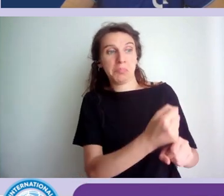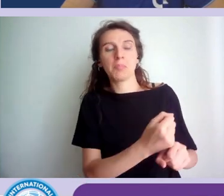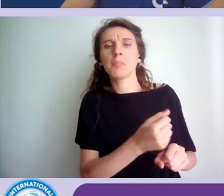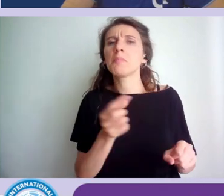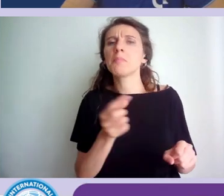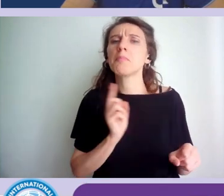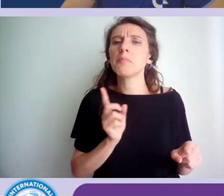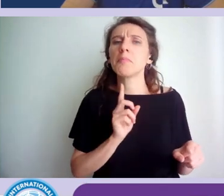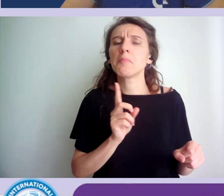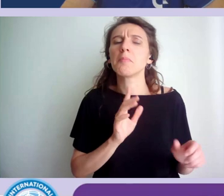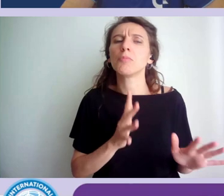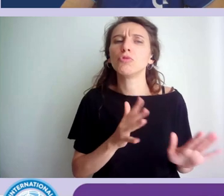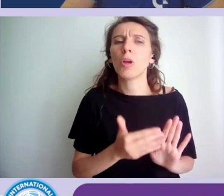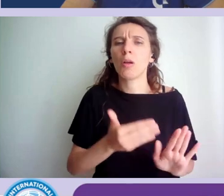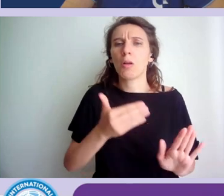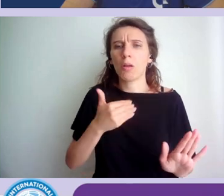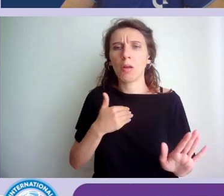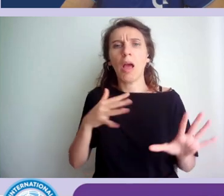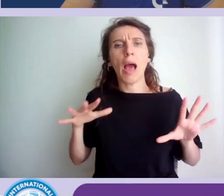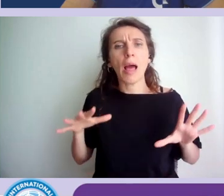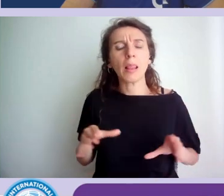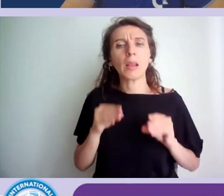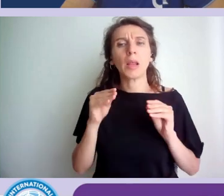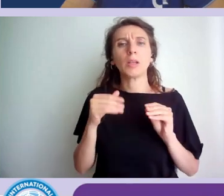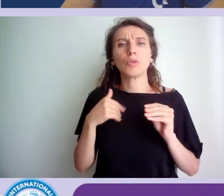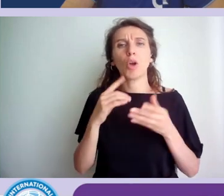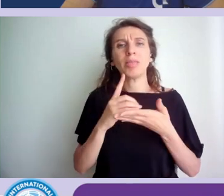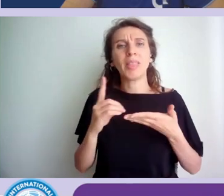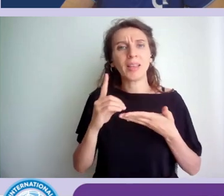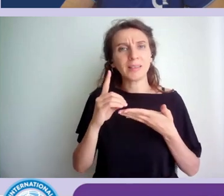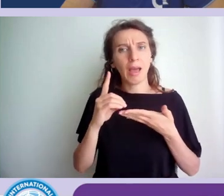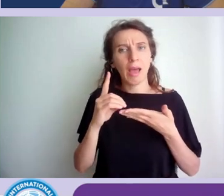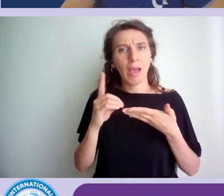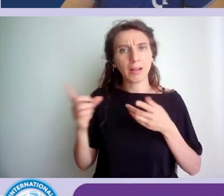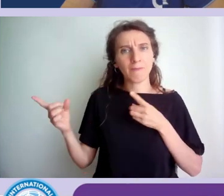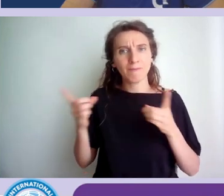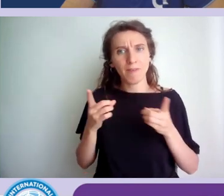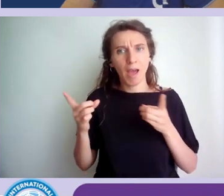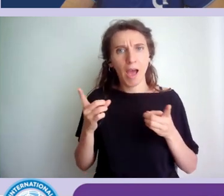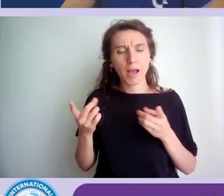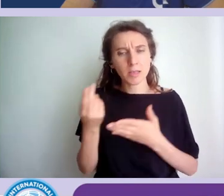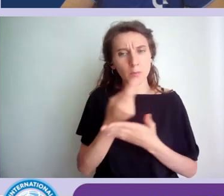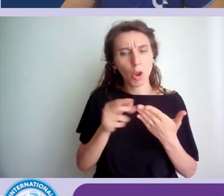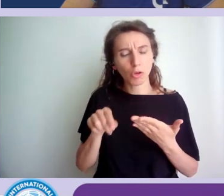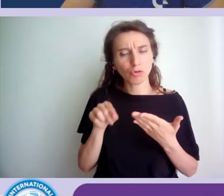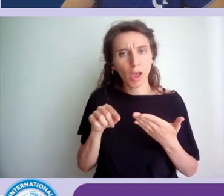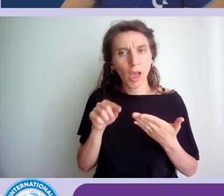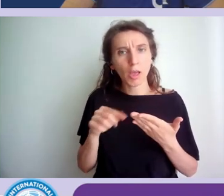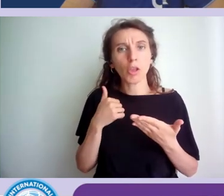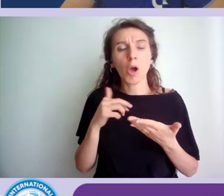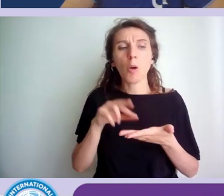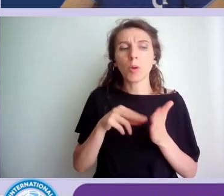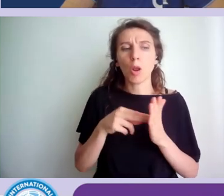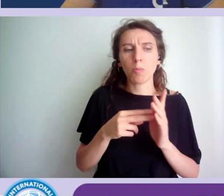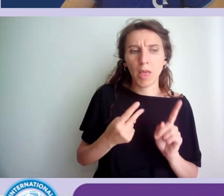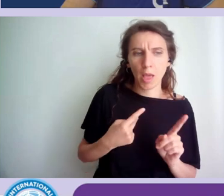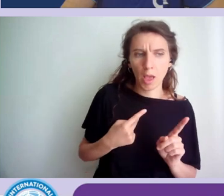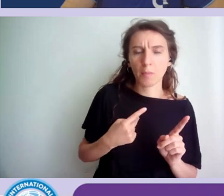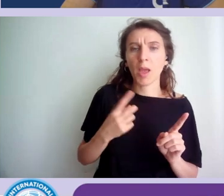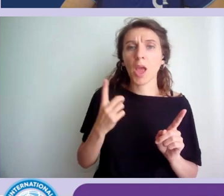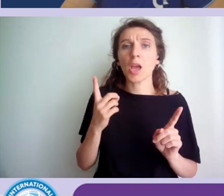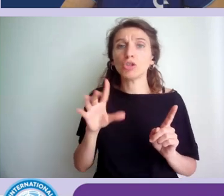ehm fin dalle primissime fasi del design quelle che possono essere delle dei problemi o